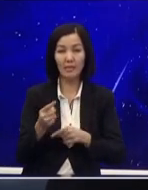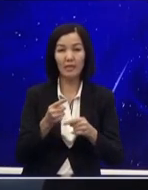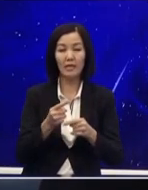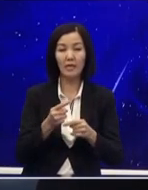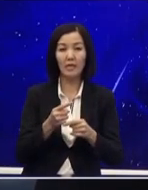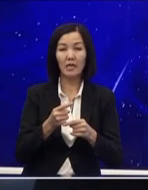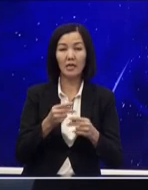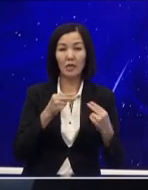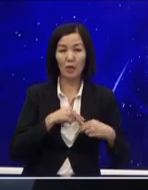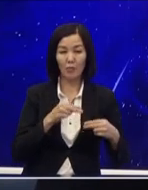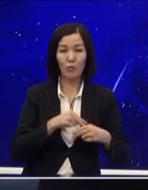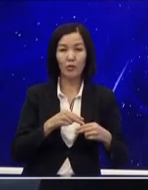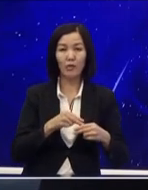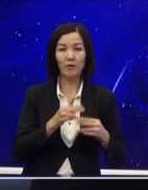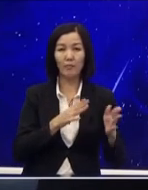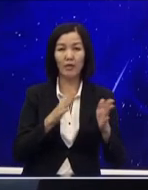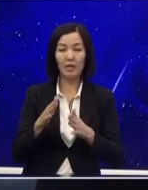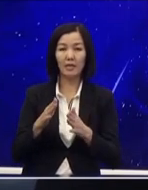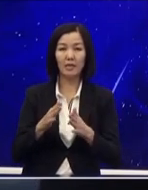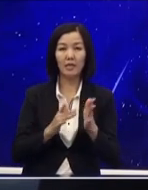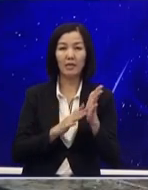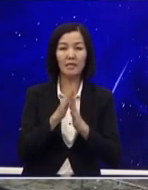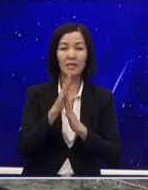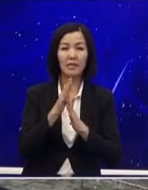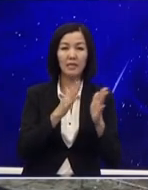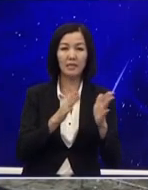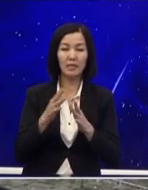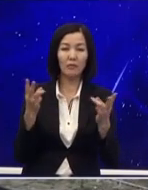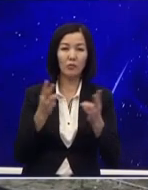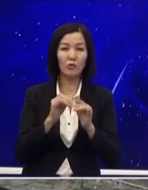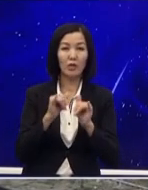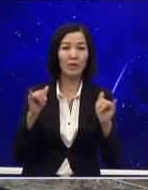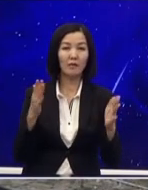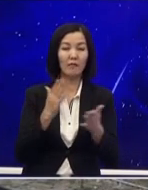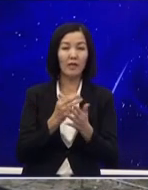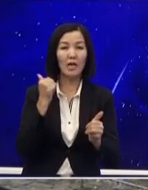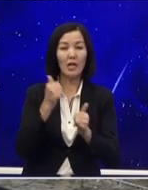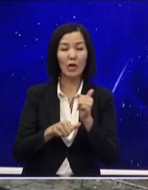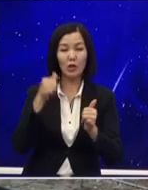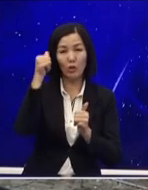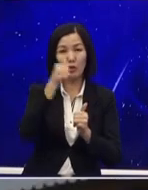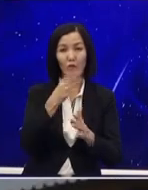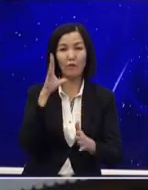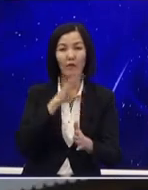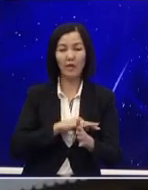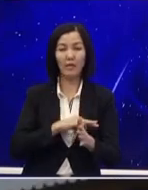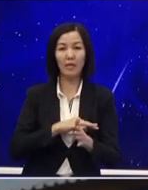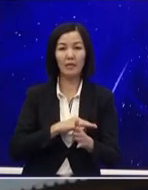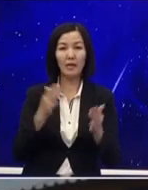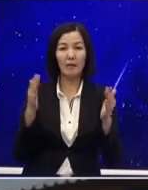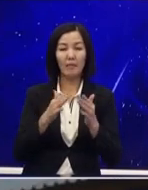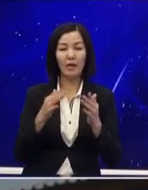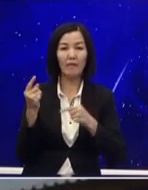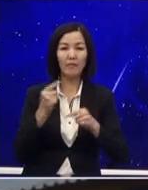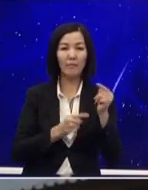ирригационными сетями, приводить в порядок оросительные системы. С каждым годом возрастает вклад в экономику района малого бизнеса. В